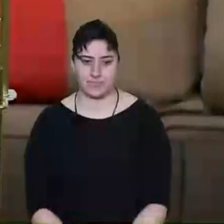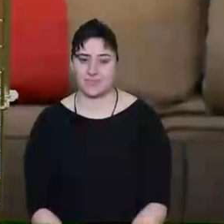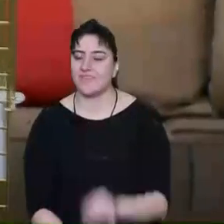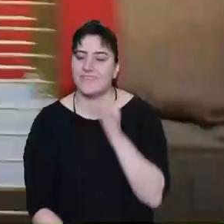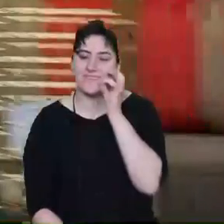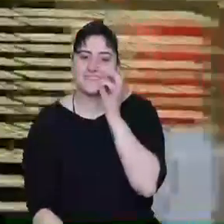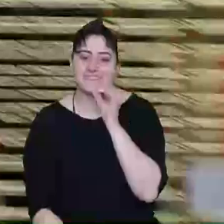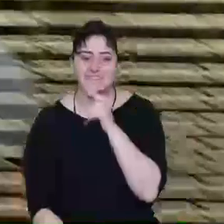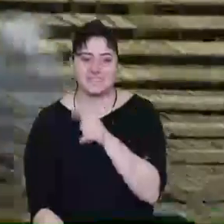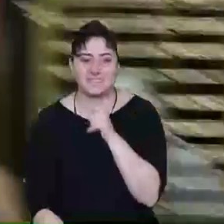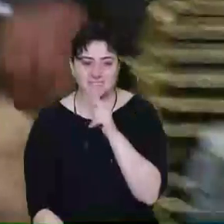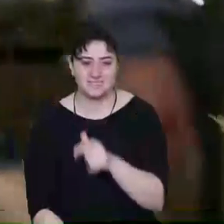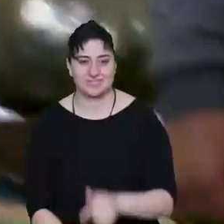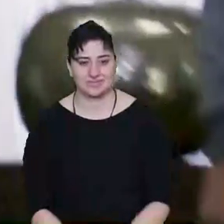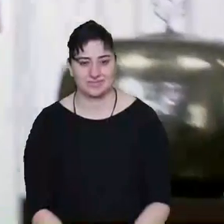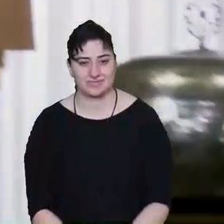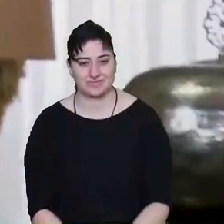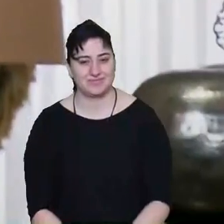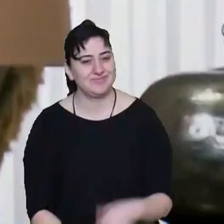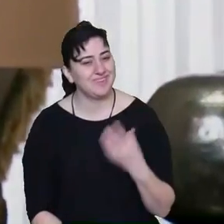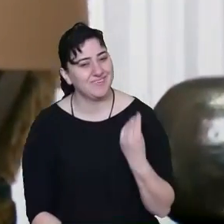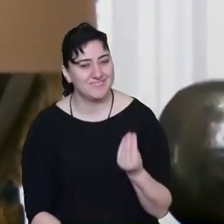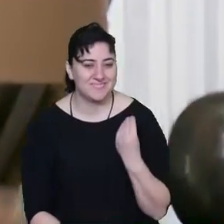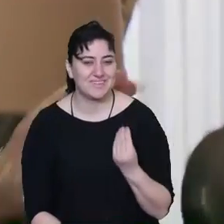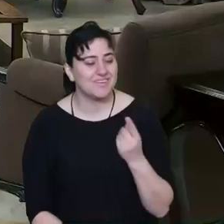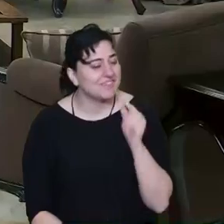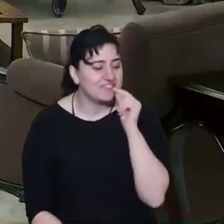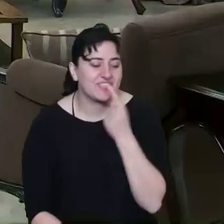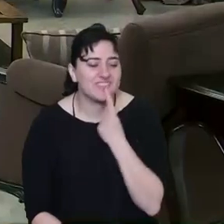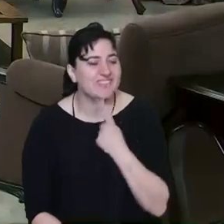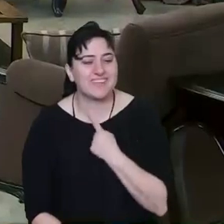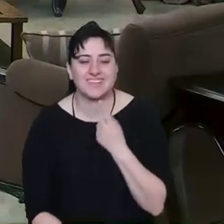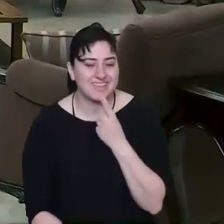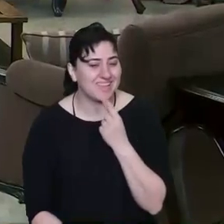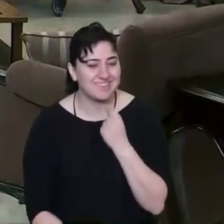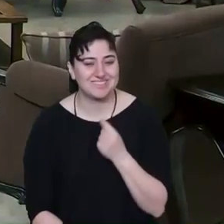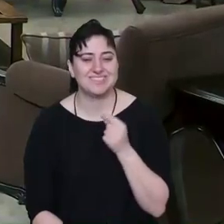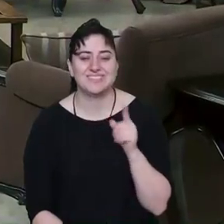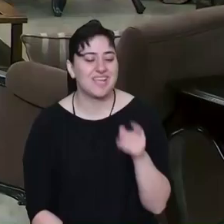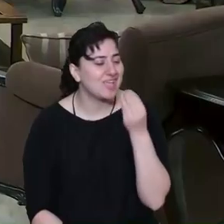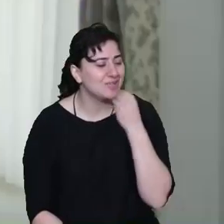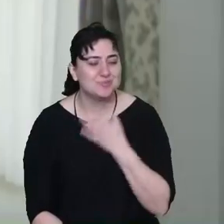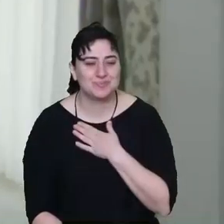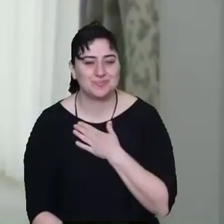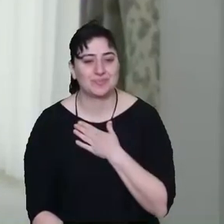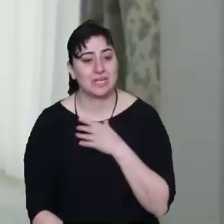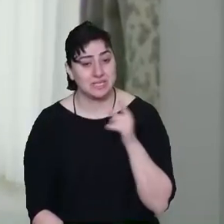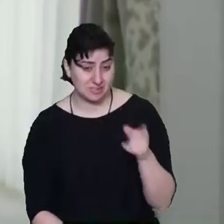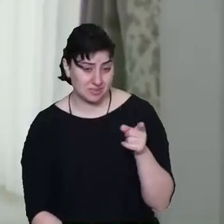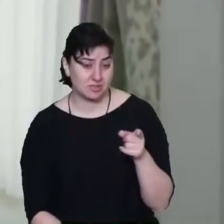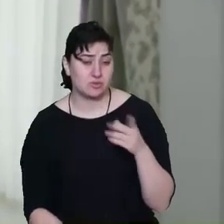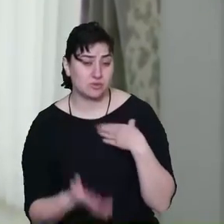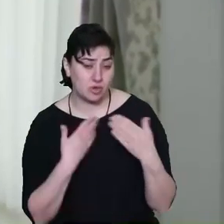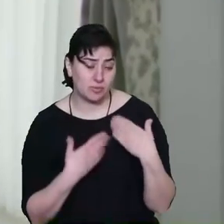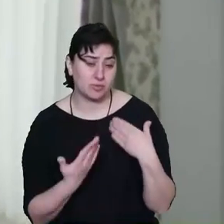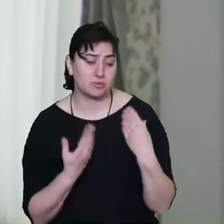Fıstık. Fıstık. Ay senin fıstık değil dillerini yerim ben. Ağzını yerim ya. Yani seninle